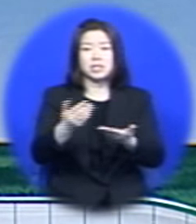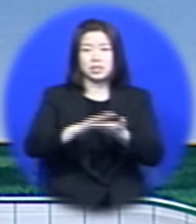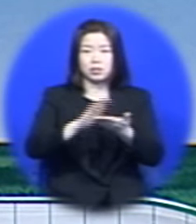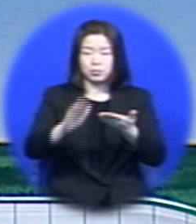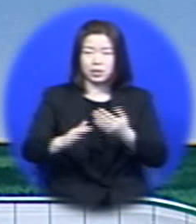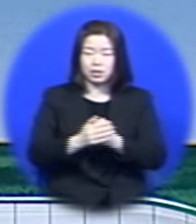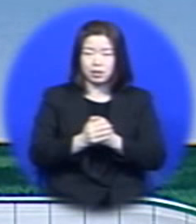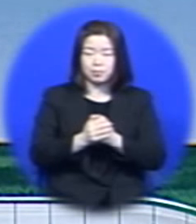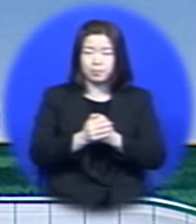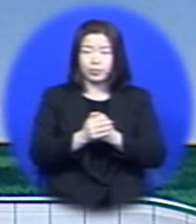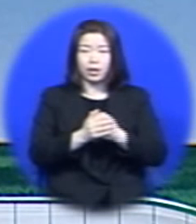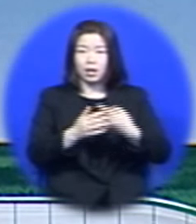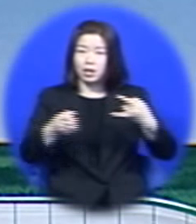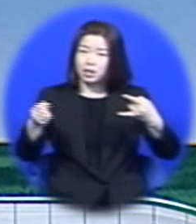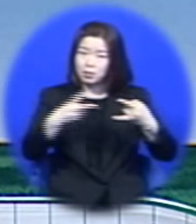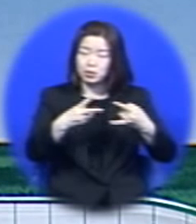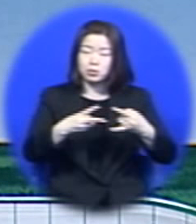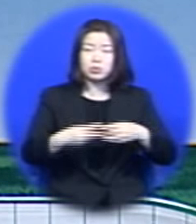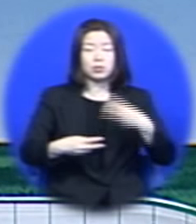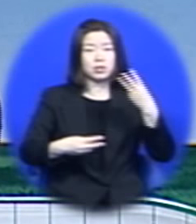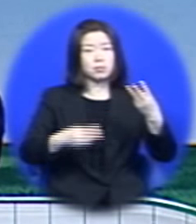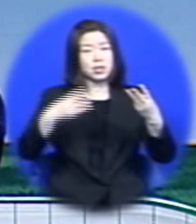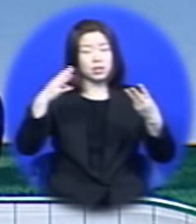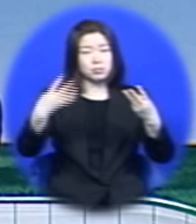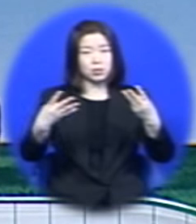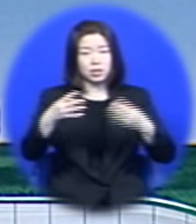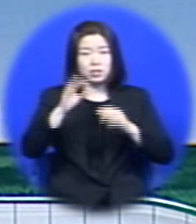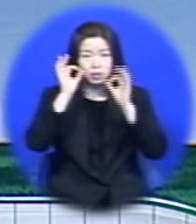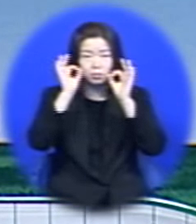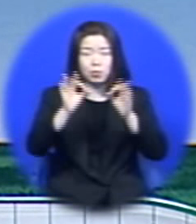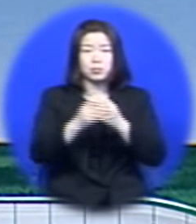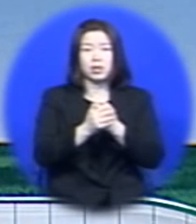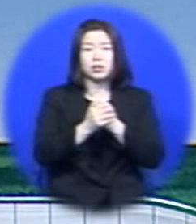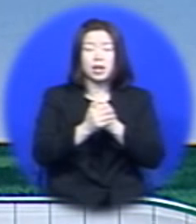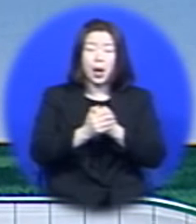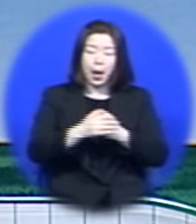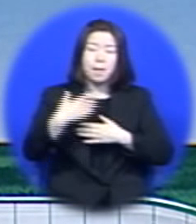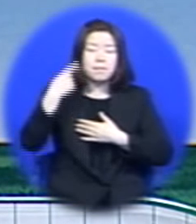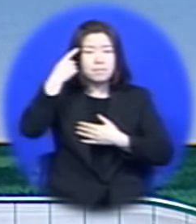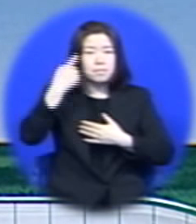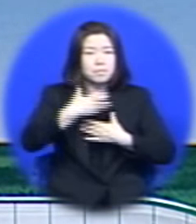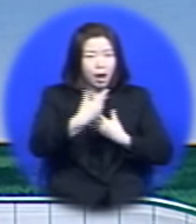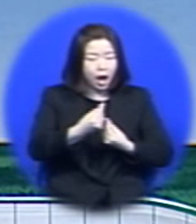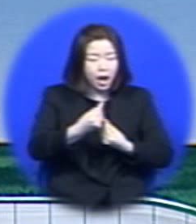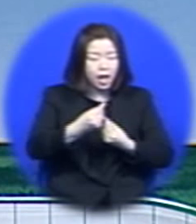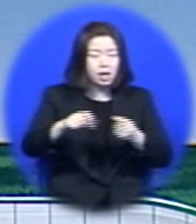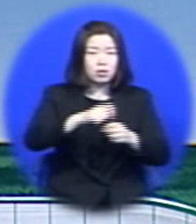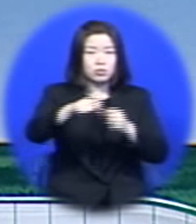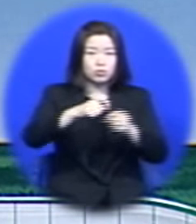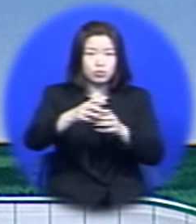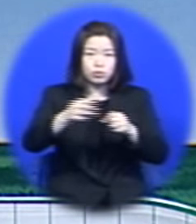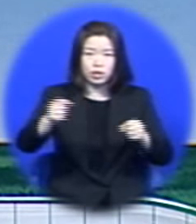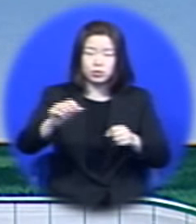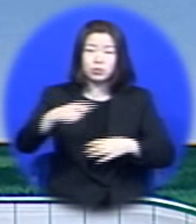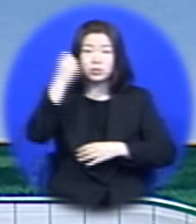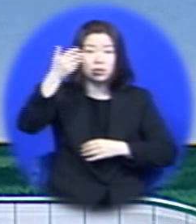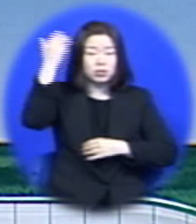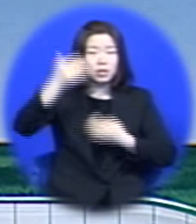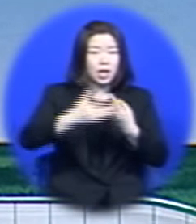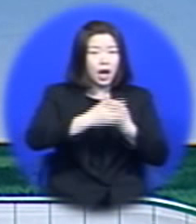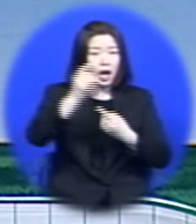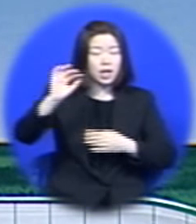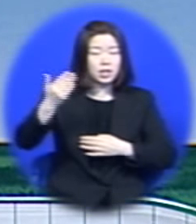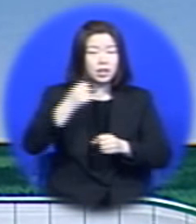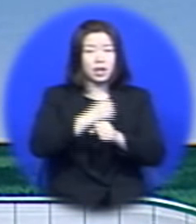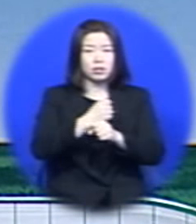거예요. 에베소서 4장 3절 4절에 보면 평안에 매는 줄로 성령이 하나 되게 하신 것을 힘써 지키라.